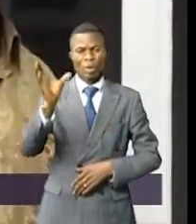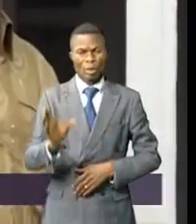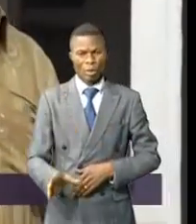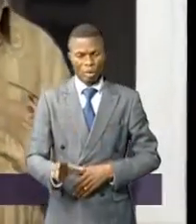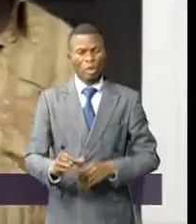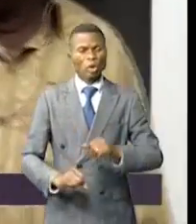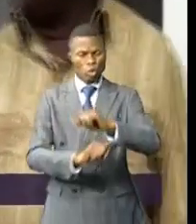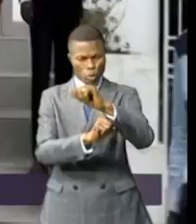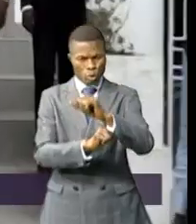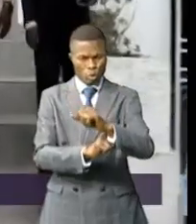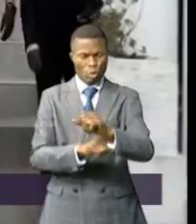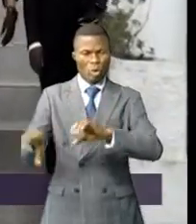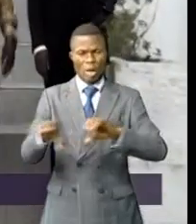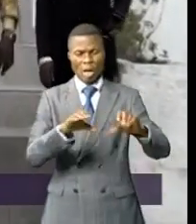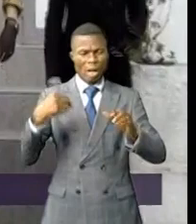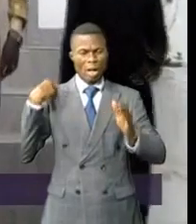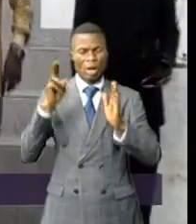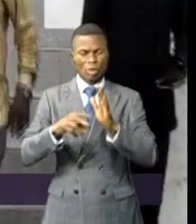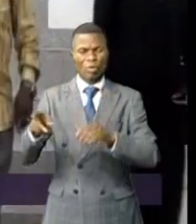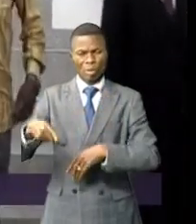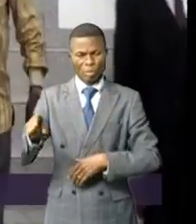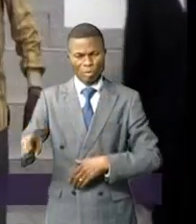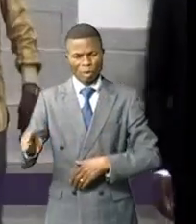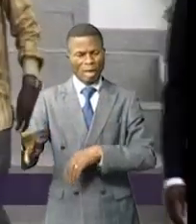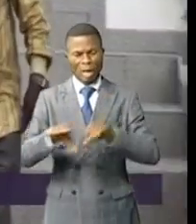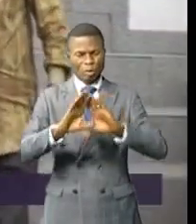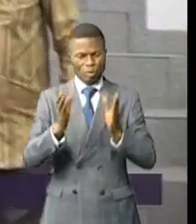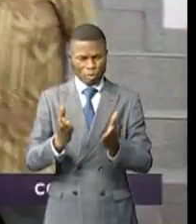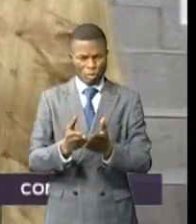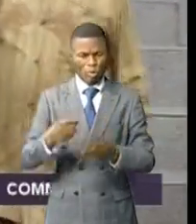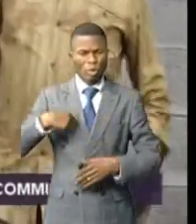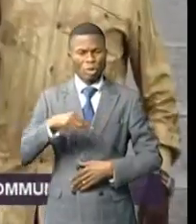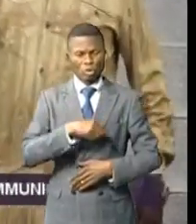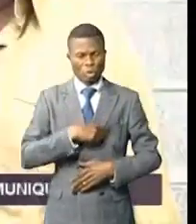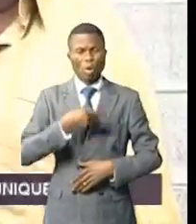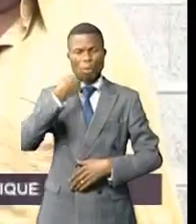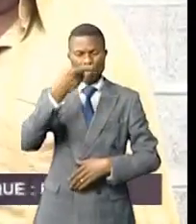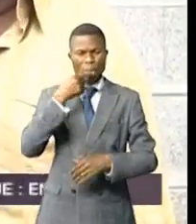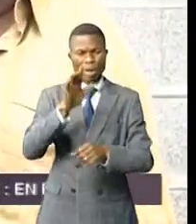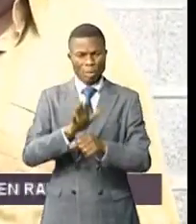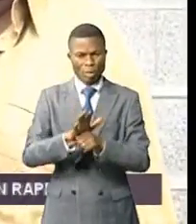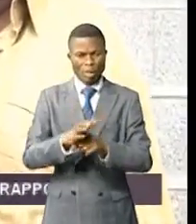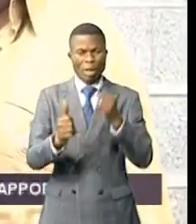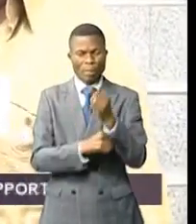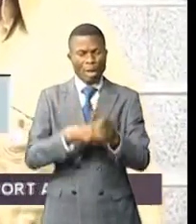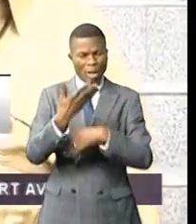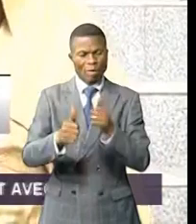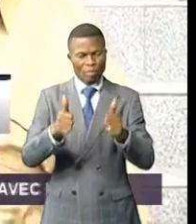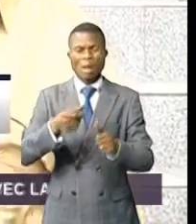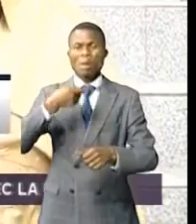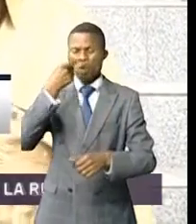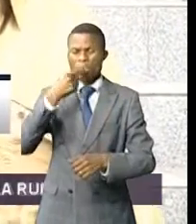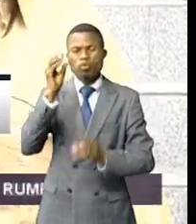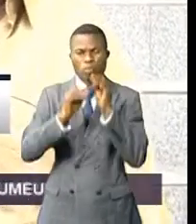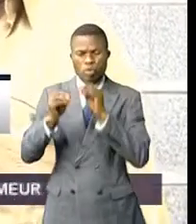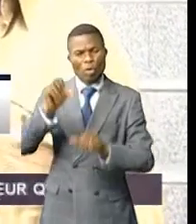son soutien à l'action du gouvernement provincial. Souvent chez nous, les gens parlent. Quand quelqu'un fait du bien, on parle.